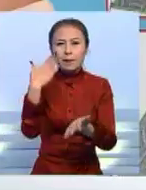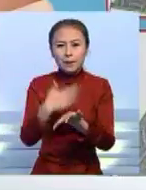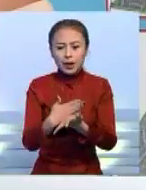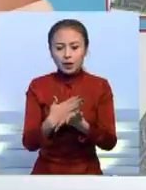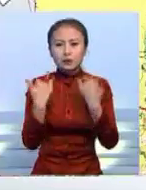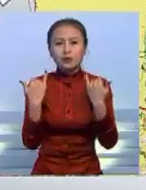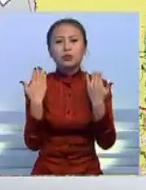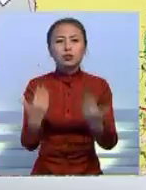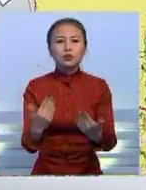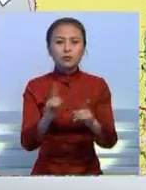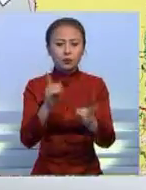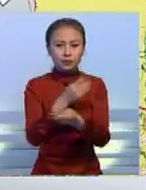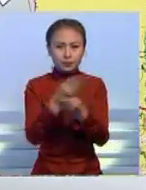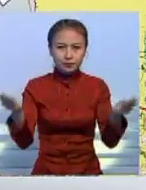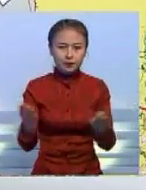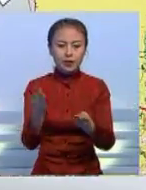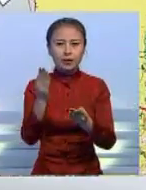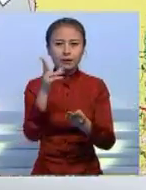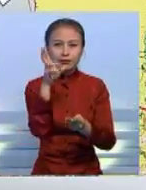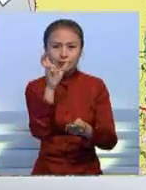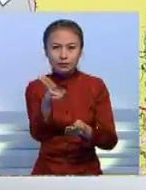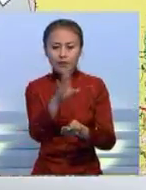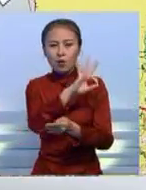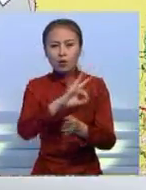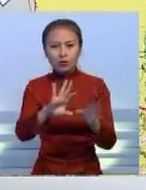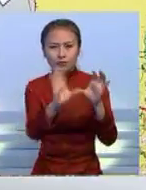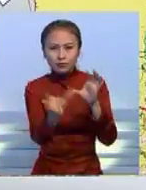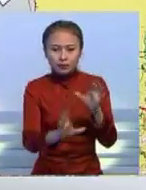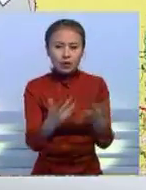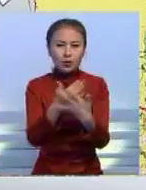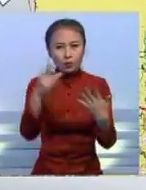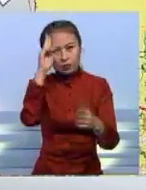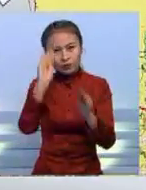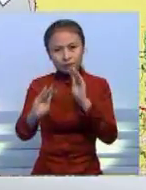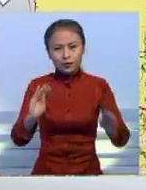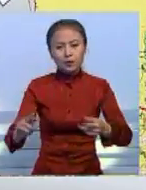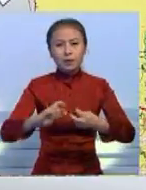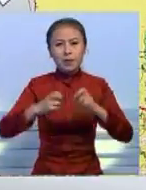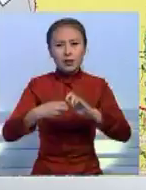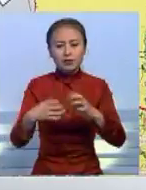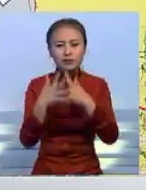учаскесін беру үшін оларға коммуникациялық желілер тарту мәселесін үлкен өзекті